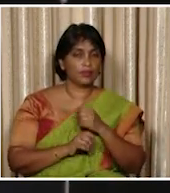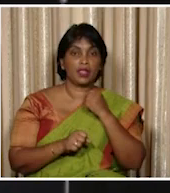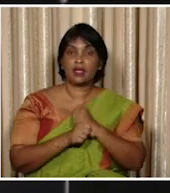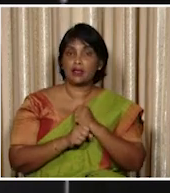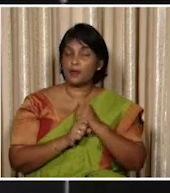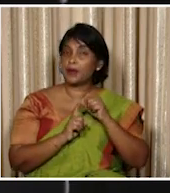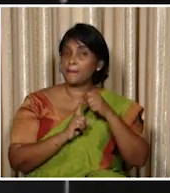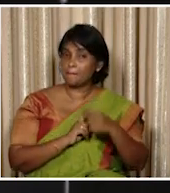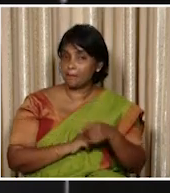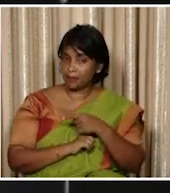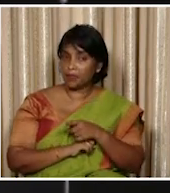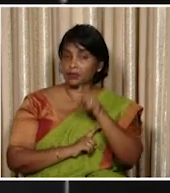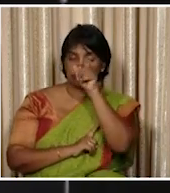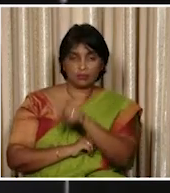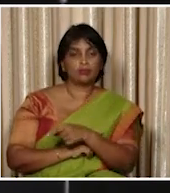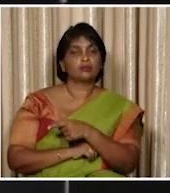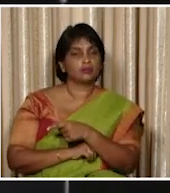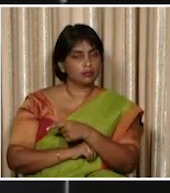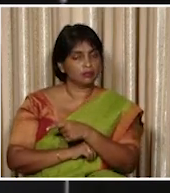ගාමිණී ජාවික්‍රම පෙරේරා කියන